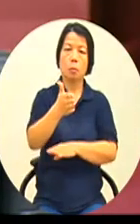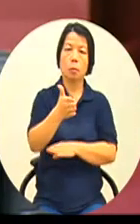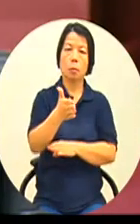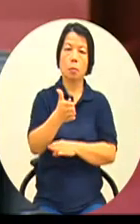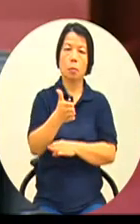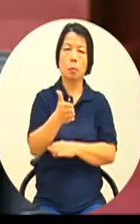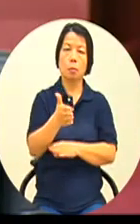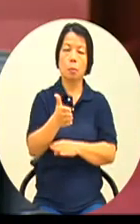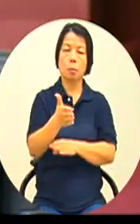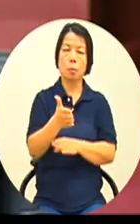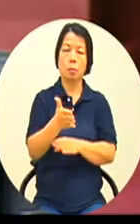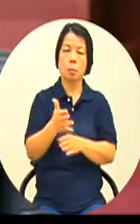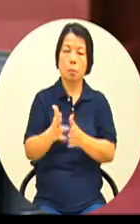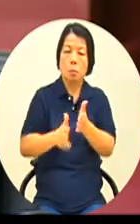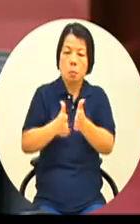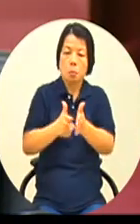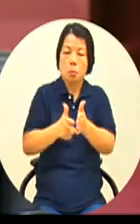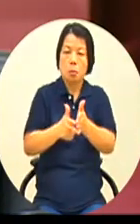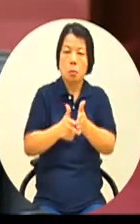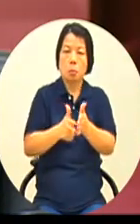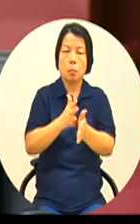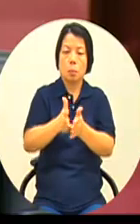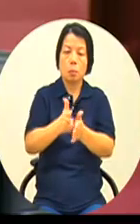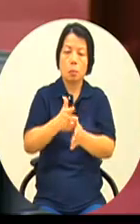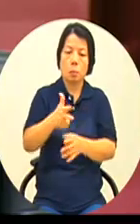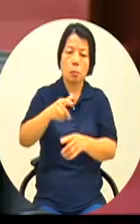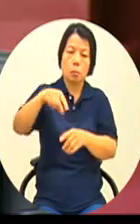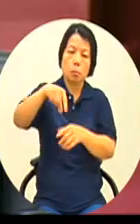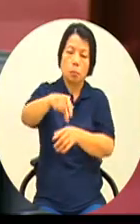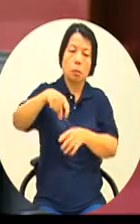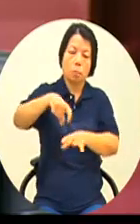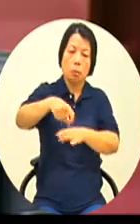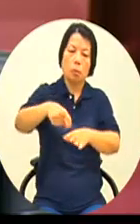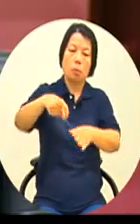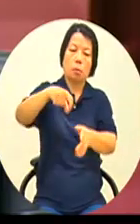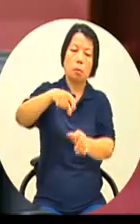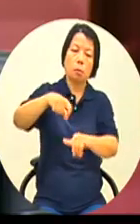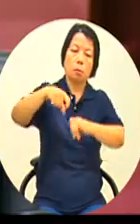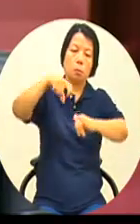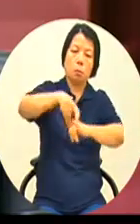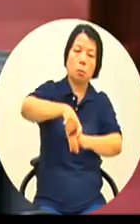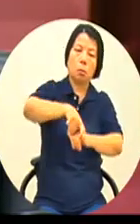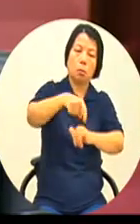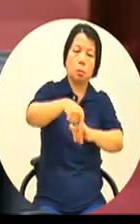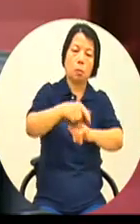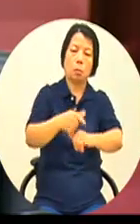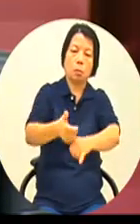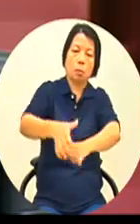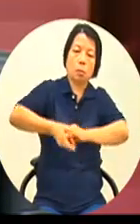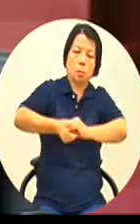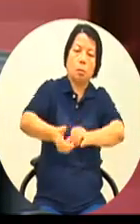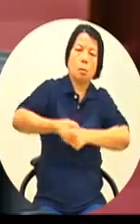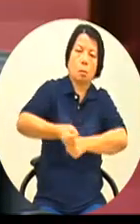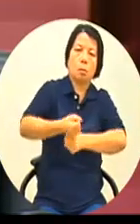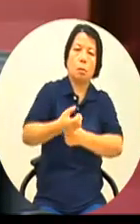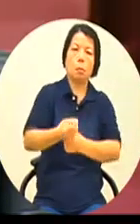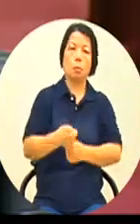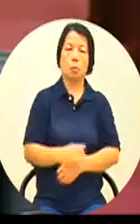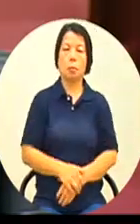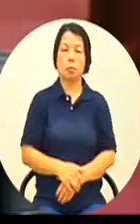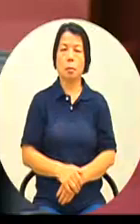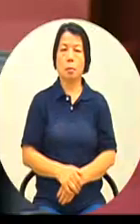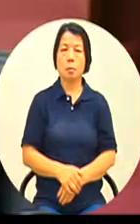迄个火车链啊链啊，对不对？伊迄个救难人员，对不对？伊也拖出来，对不对？煞拖袂出来。过一阵遐呢，你